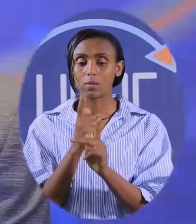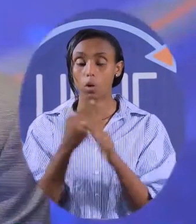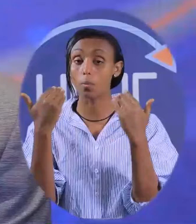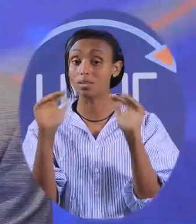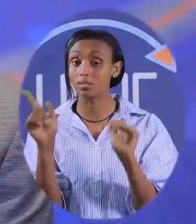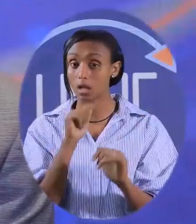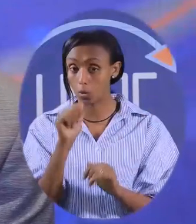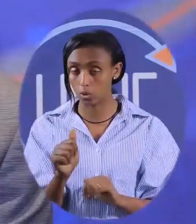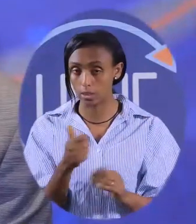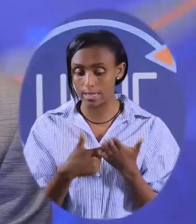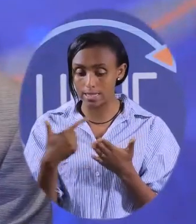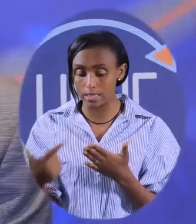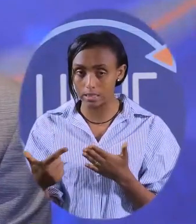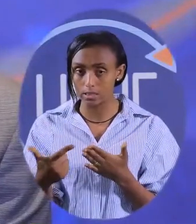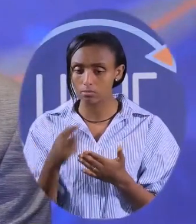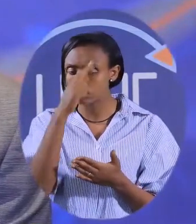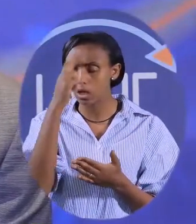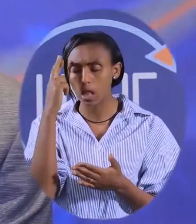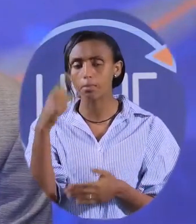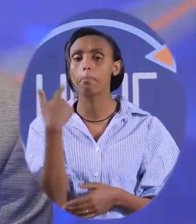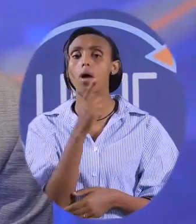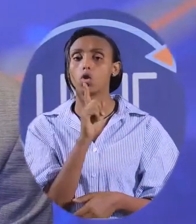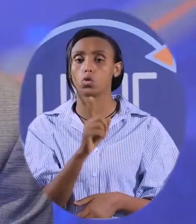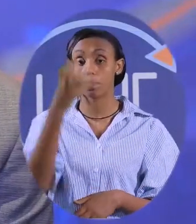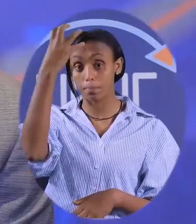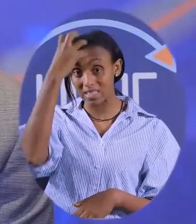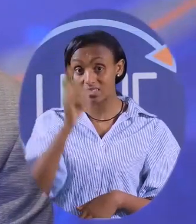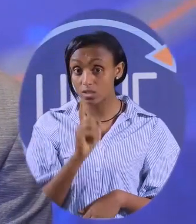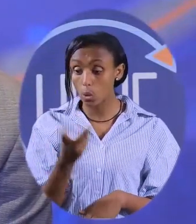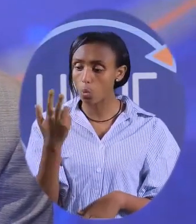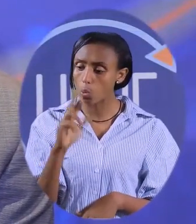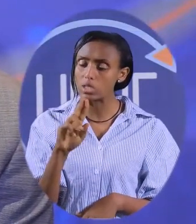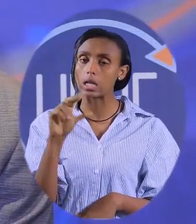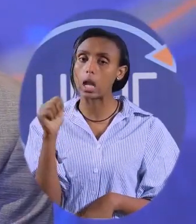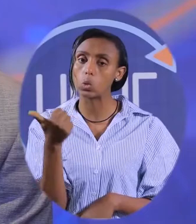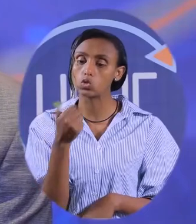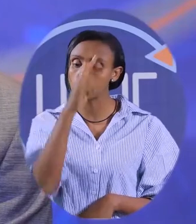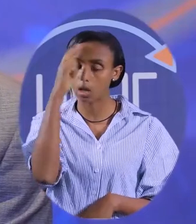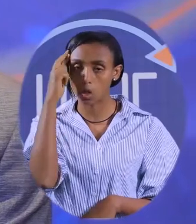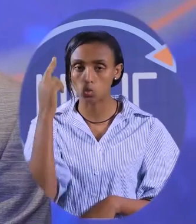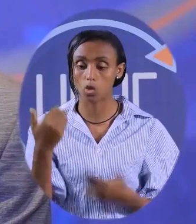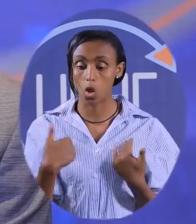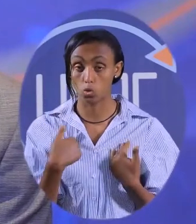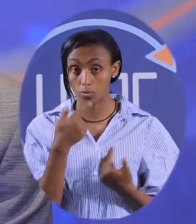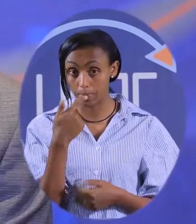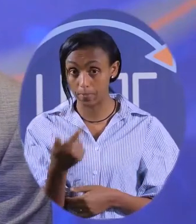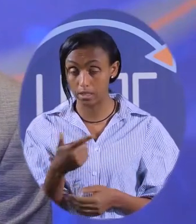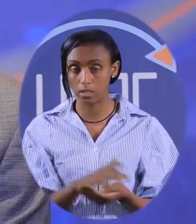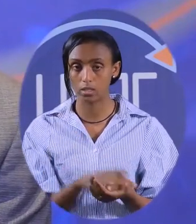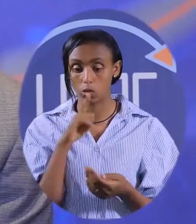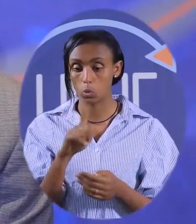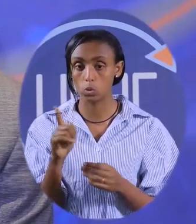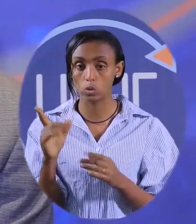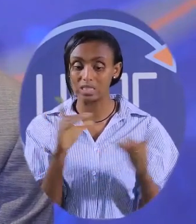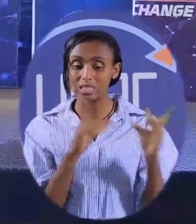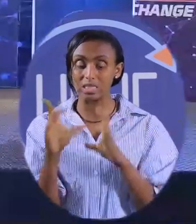መጠን ስላይደለ ለዚህ ምክንያቱ ማን ነው? መንግስት ነው ወይንስ ሌሎች ምክንያቶች አሉ በሚል ነው